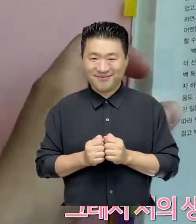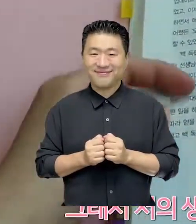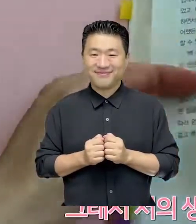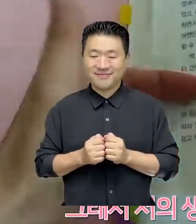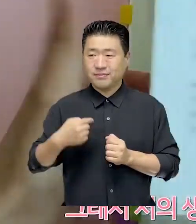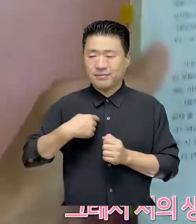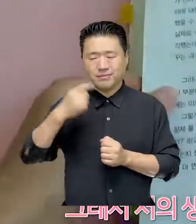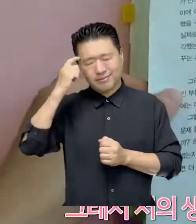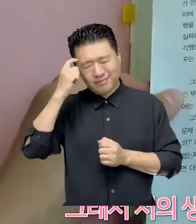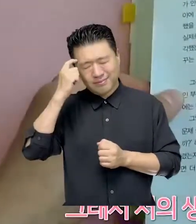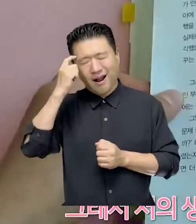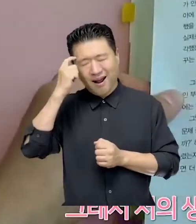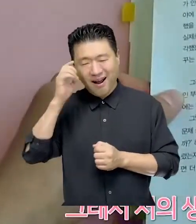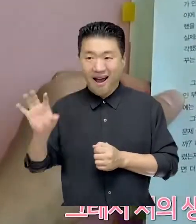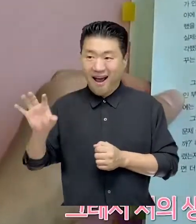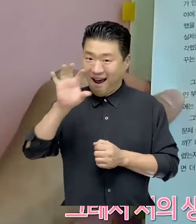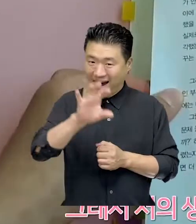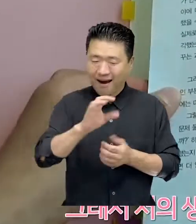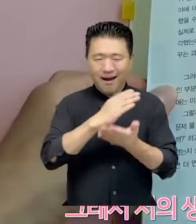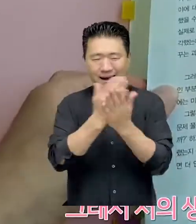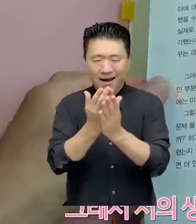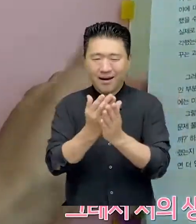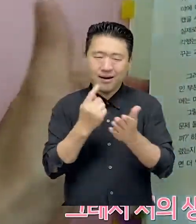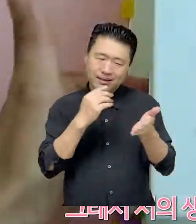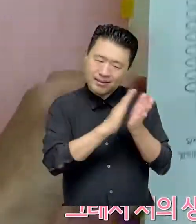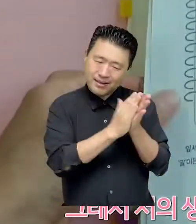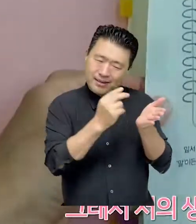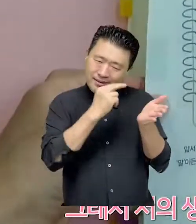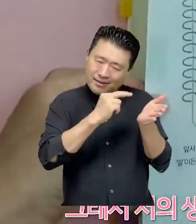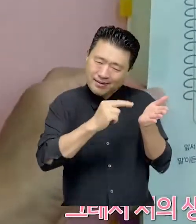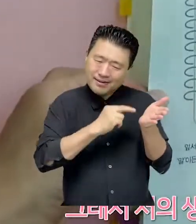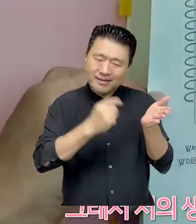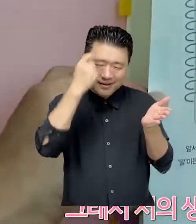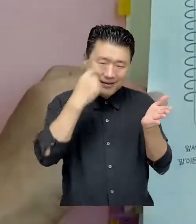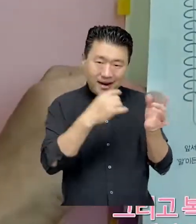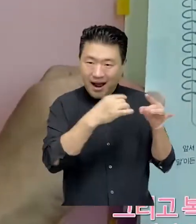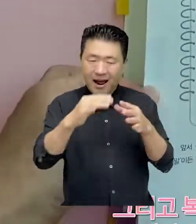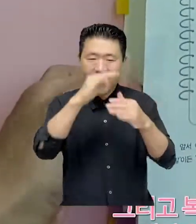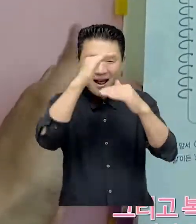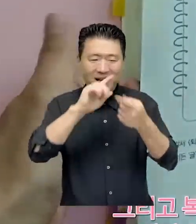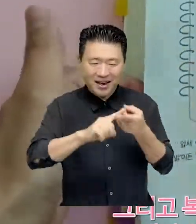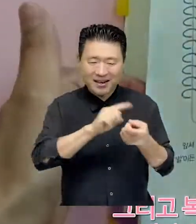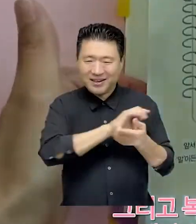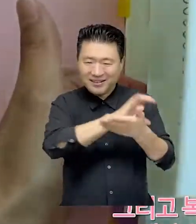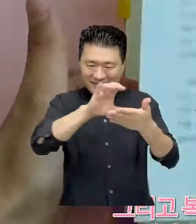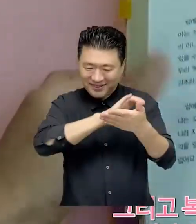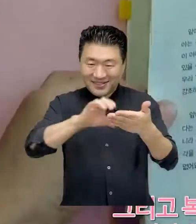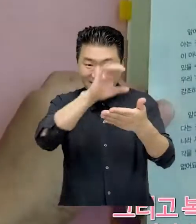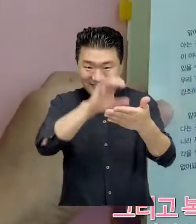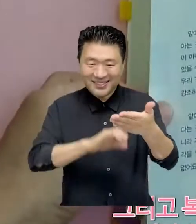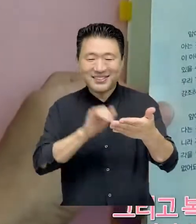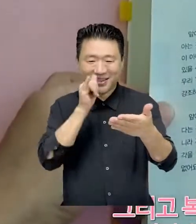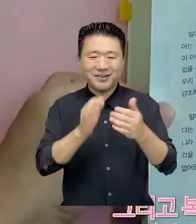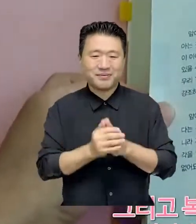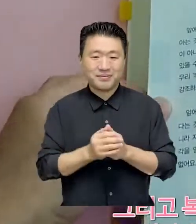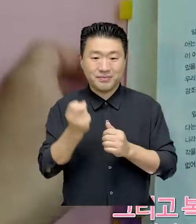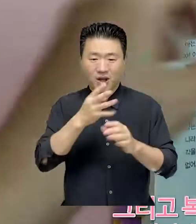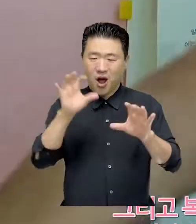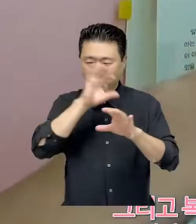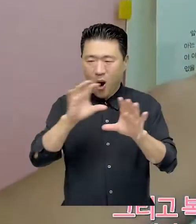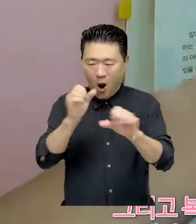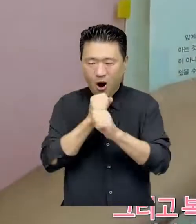그래서 저의 생각들도 여러 가지 책을 보면서 느꼈던 점까지 인용을 해서 많이 적어보았고요. 그